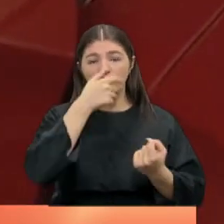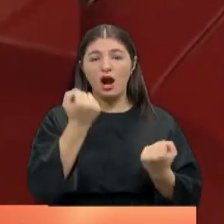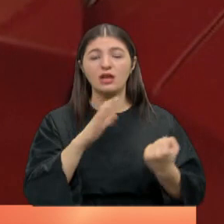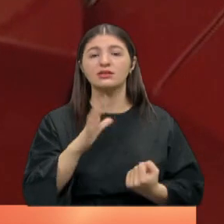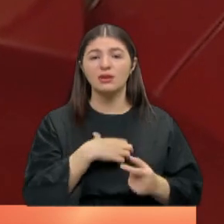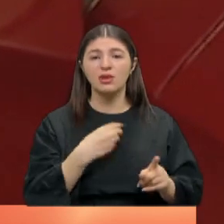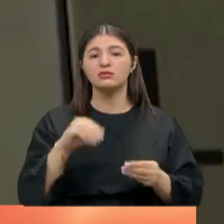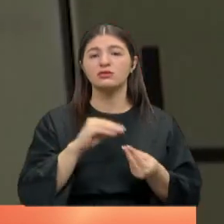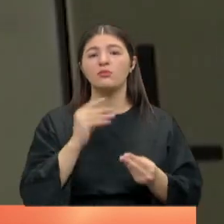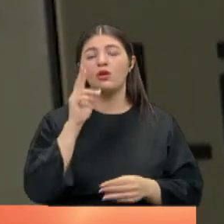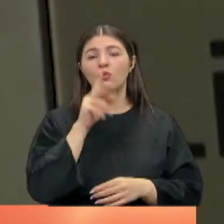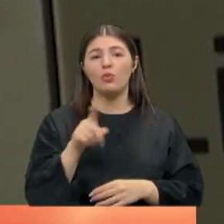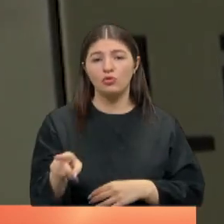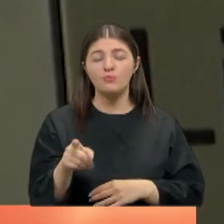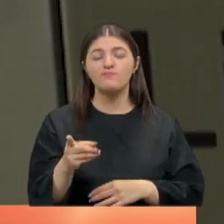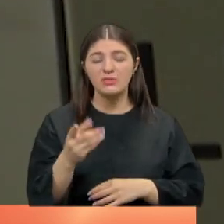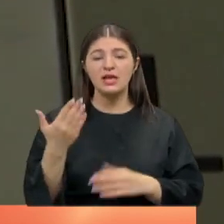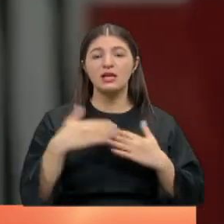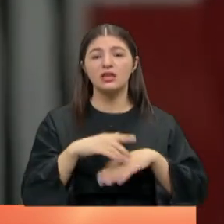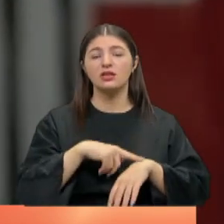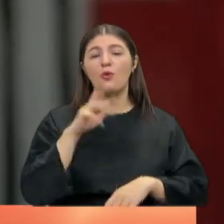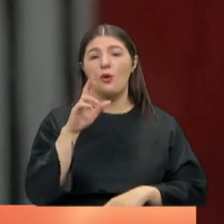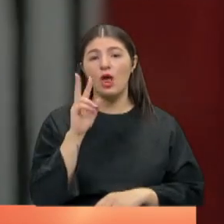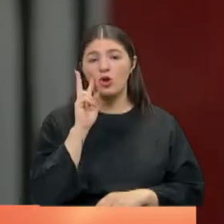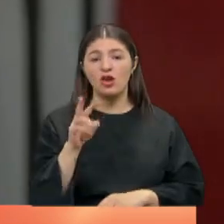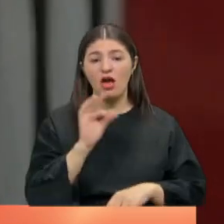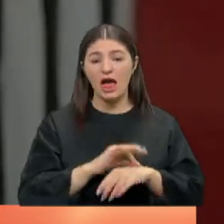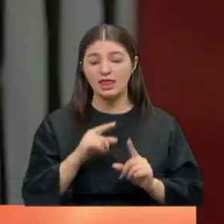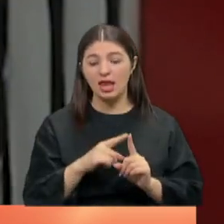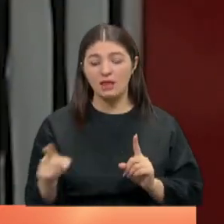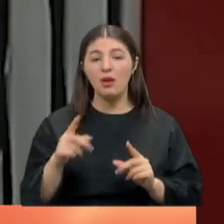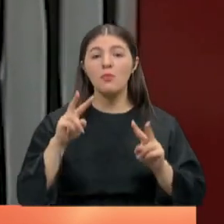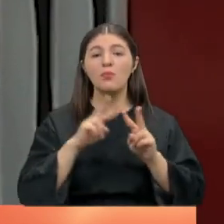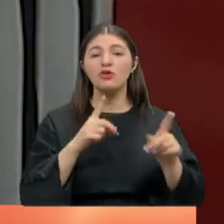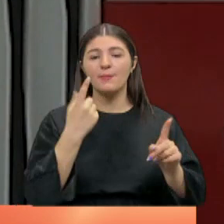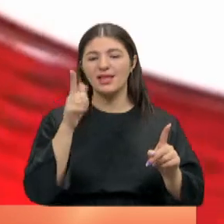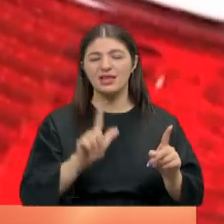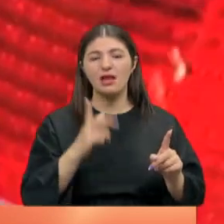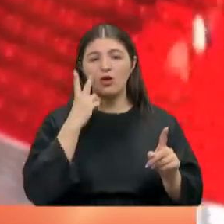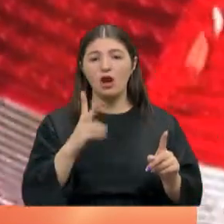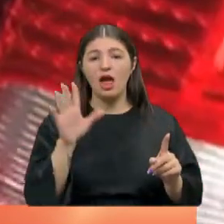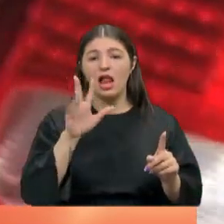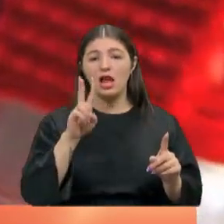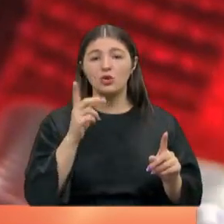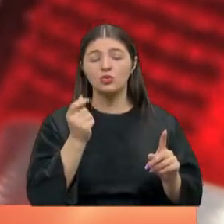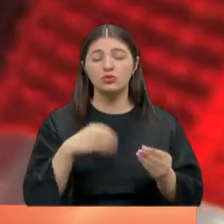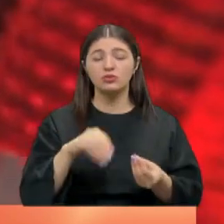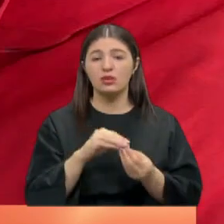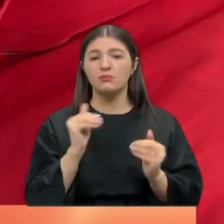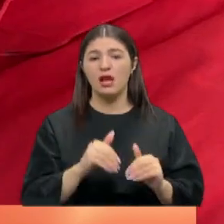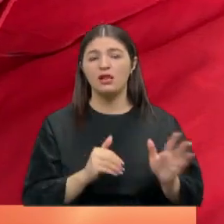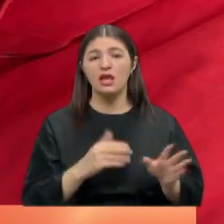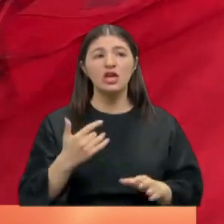sahiplerine zam olarak geri döndü saatler gece yarısı 12 gösterdiği andan itibaren o dönem litre fiyatına 52 kuruş